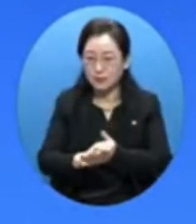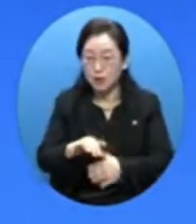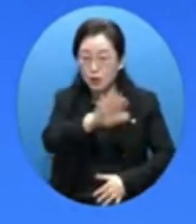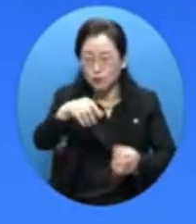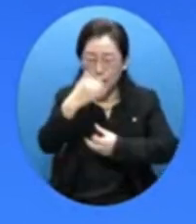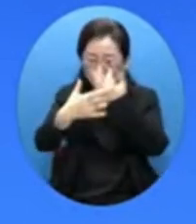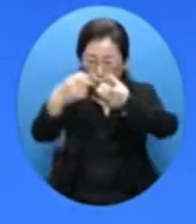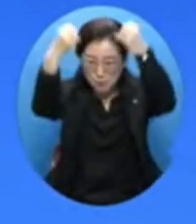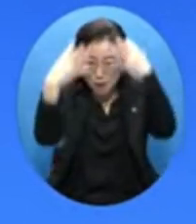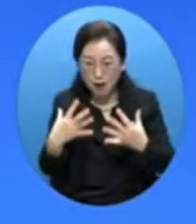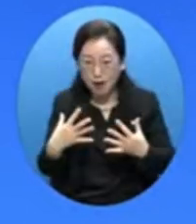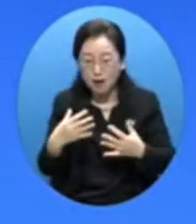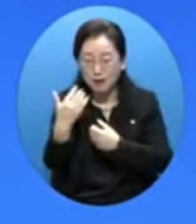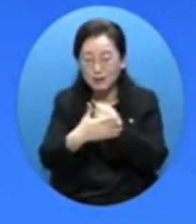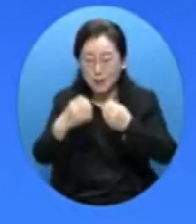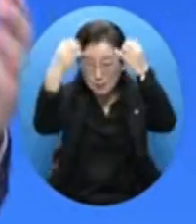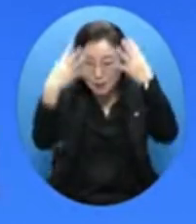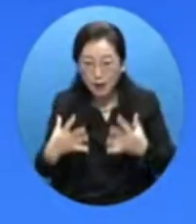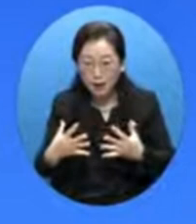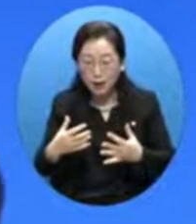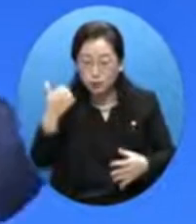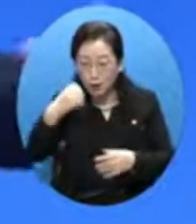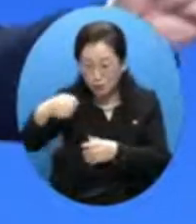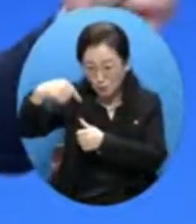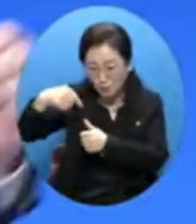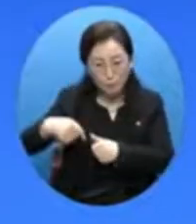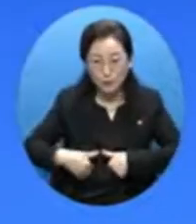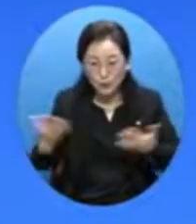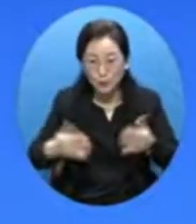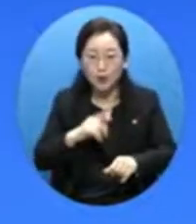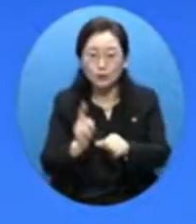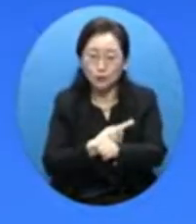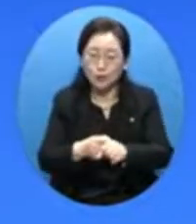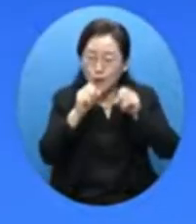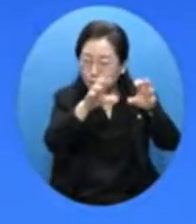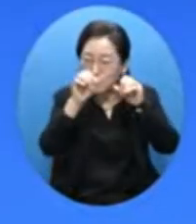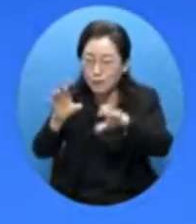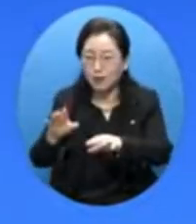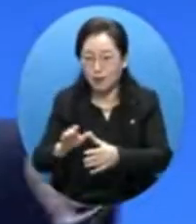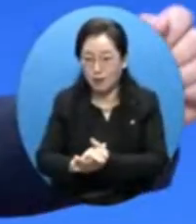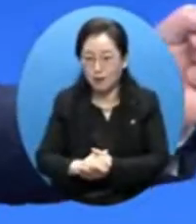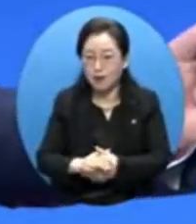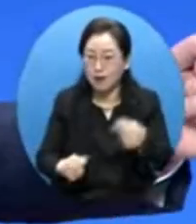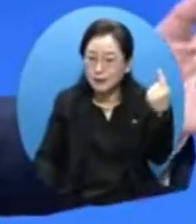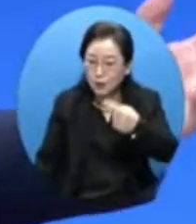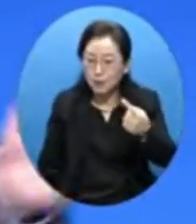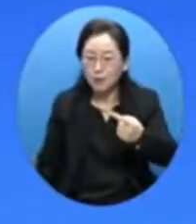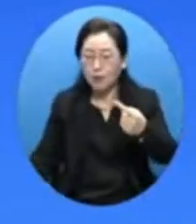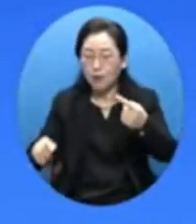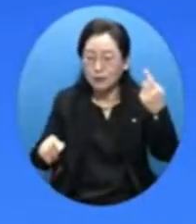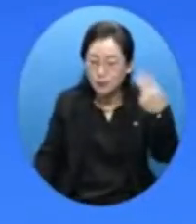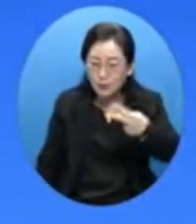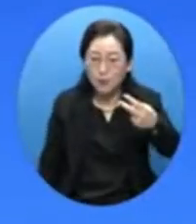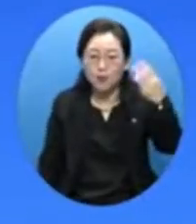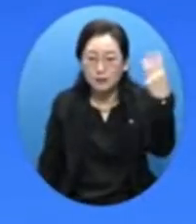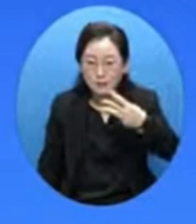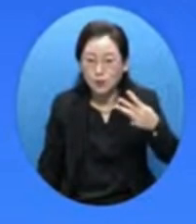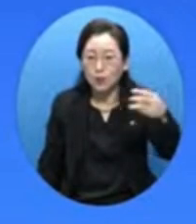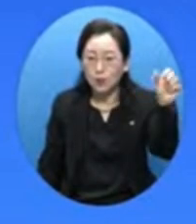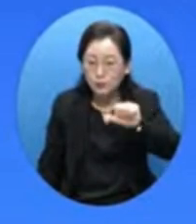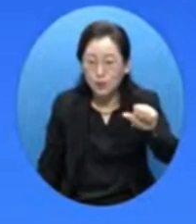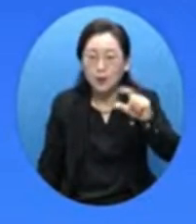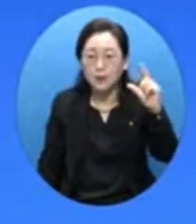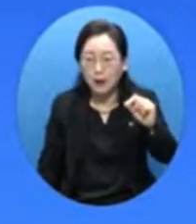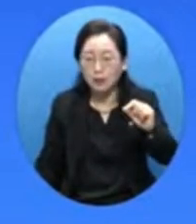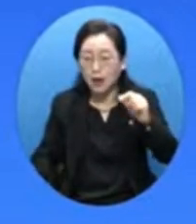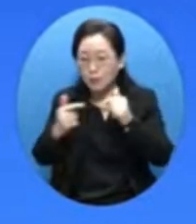때 성령의 은혜를 임했을 때는 누가 뭐라고 하지 않아도 열심히 나가 전도했습니다. 그래서 성도가 1,000명이 2,000명이 3,000명이 5,000명이 만 명이